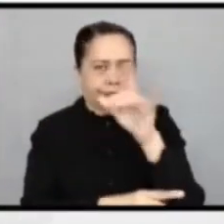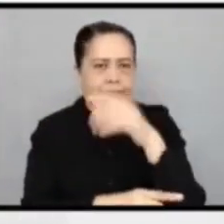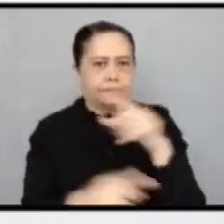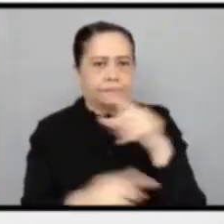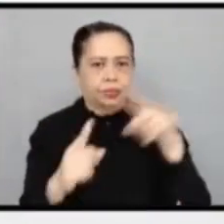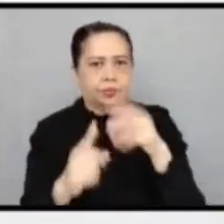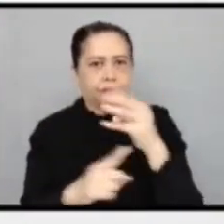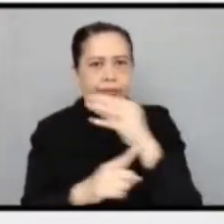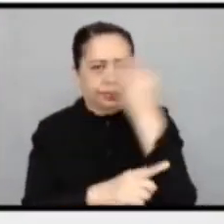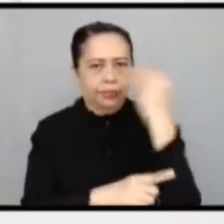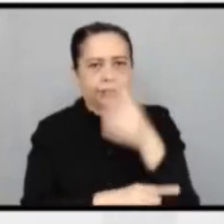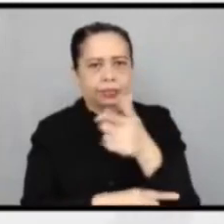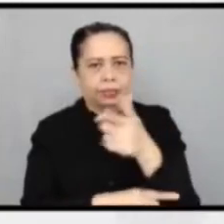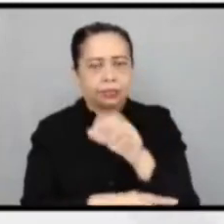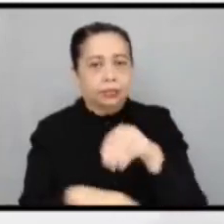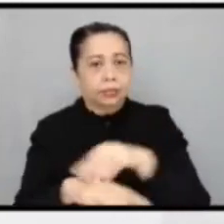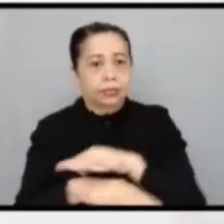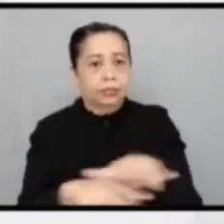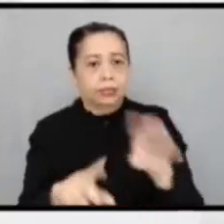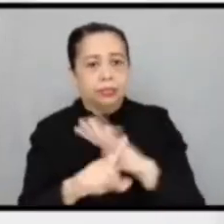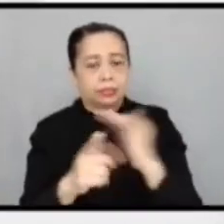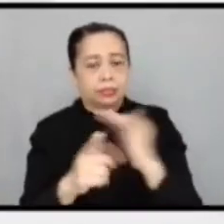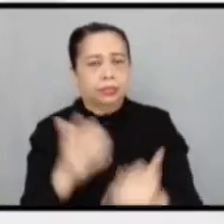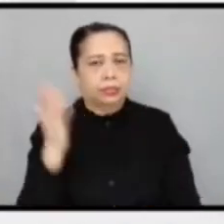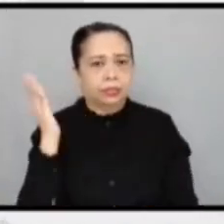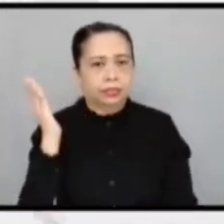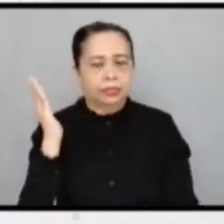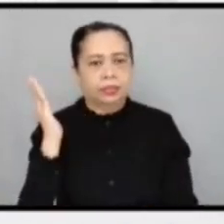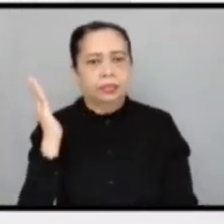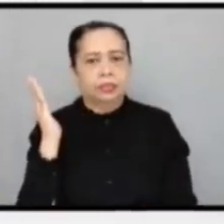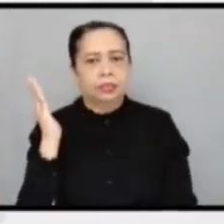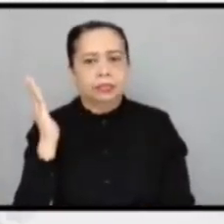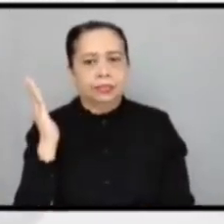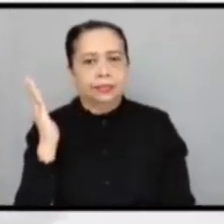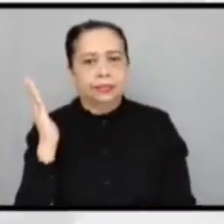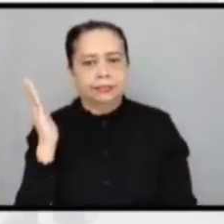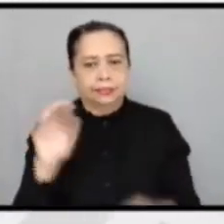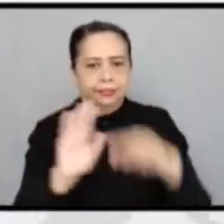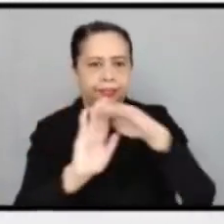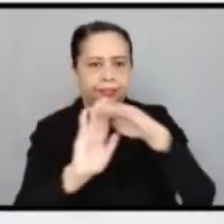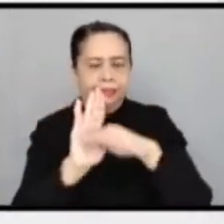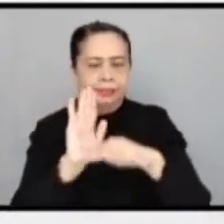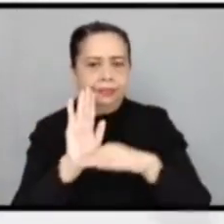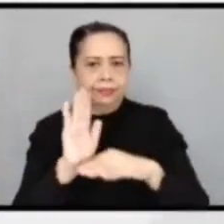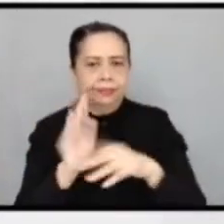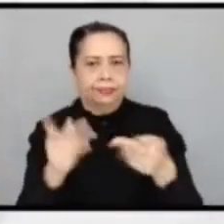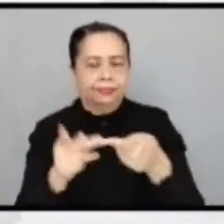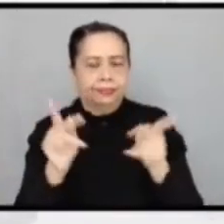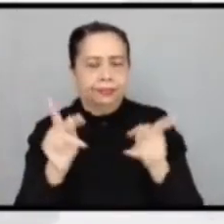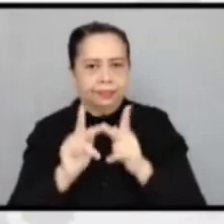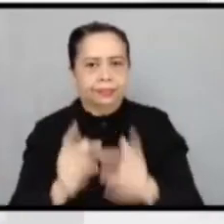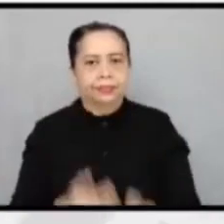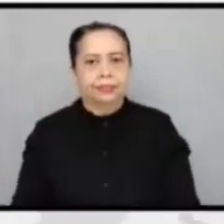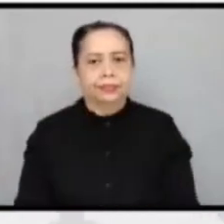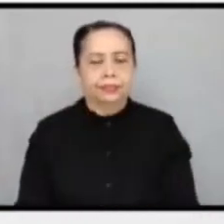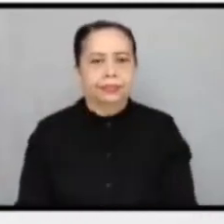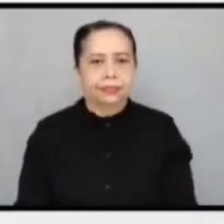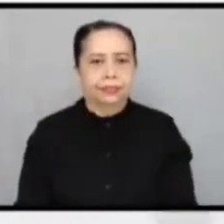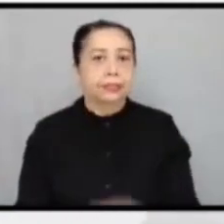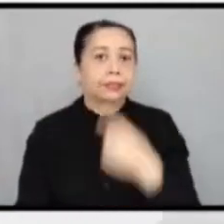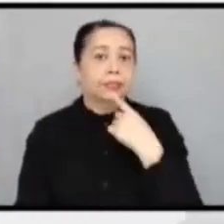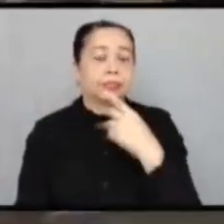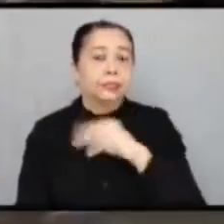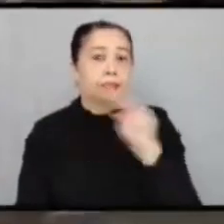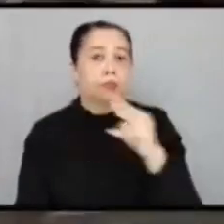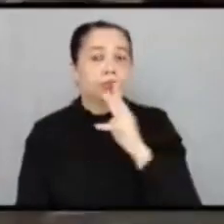29. Apektado rito ang Barangay de la Paz, Bagongnayon, San Luis, San Isidro, San Juan at Inirawan. Ayon sa Manila Water, ito